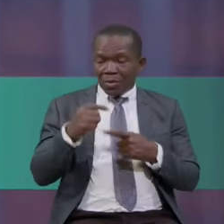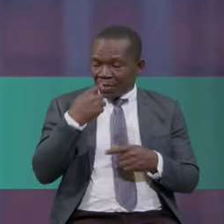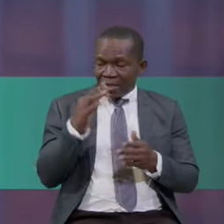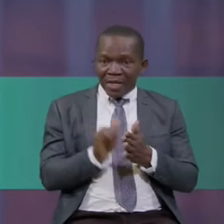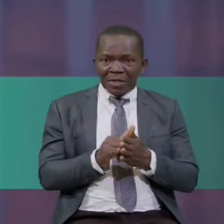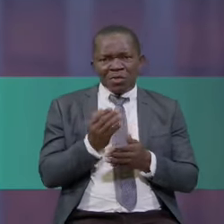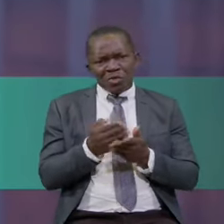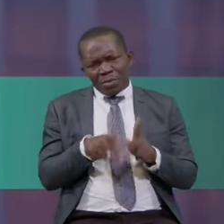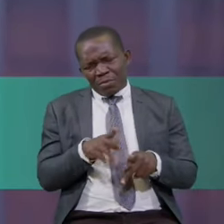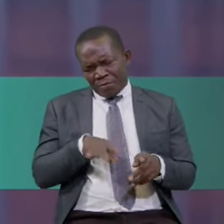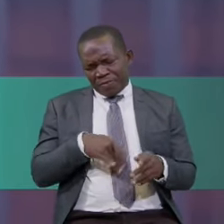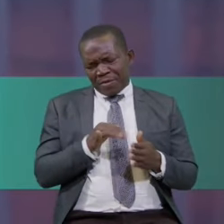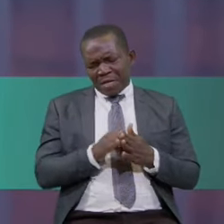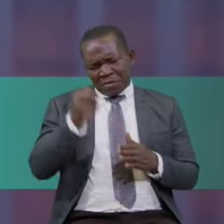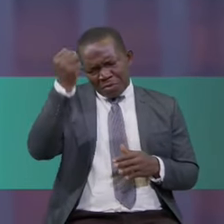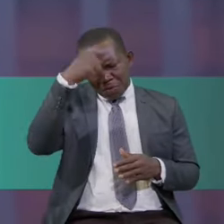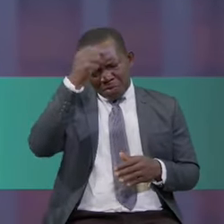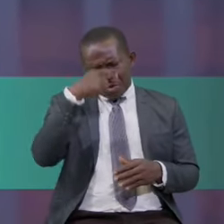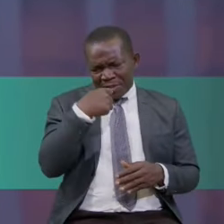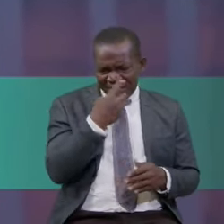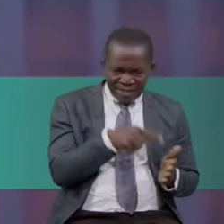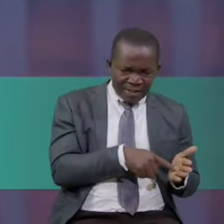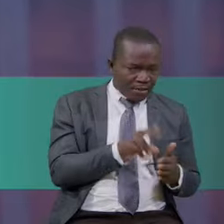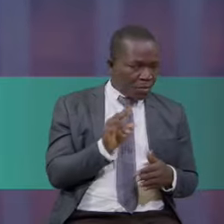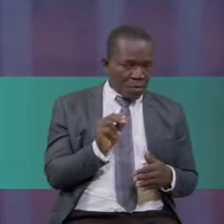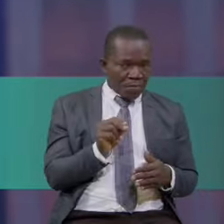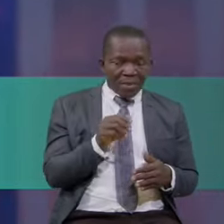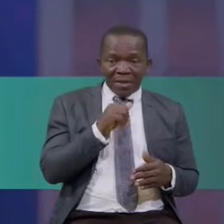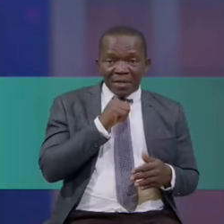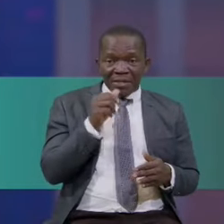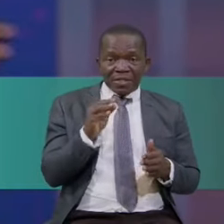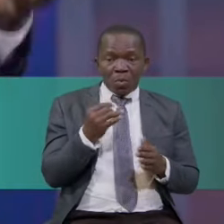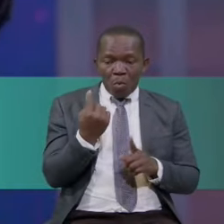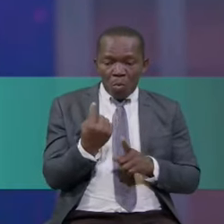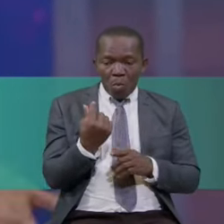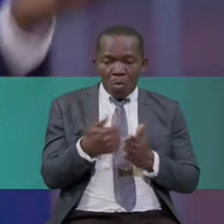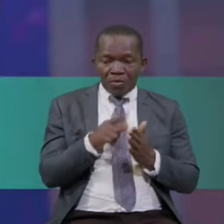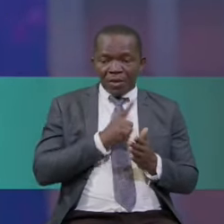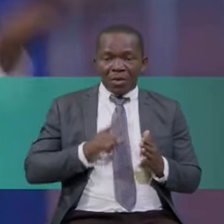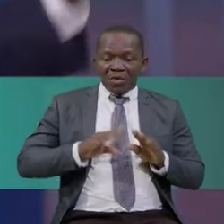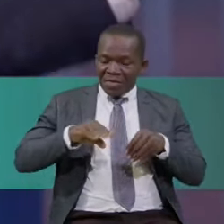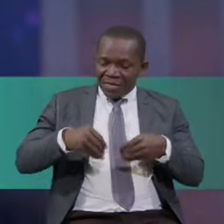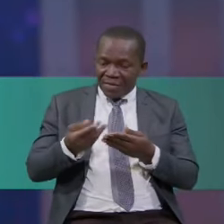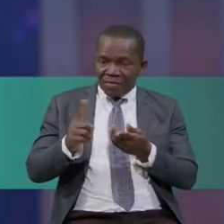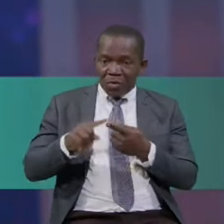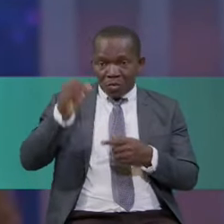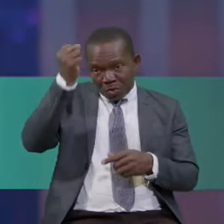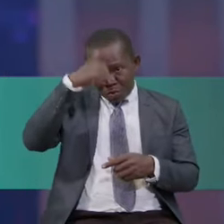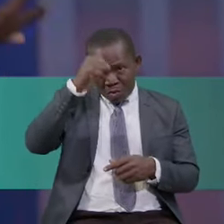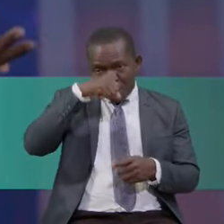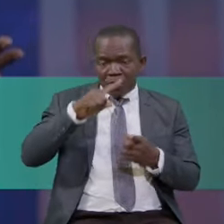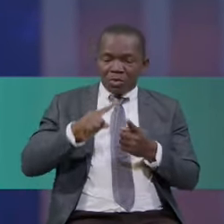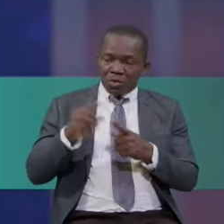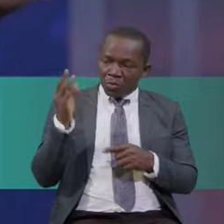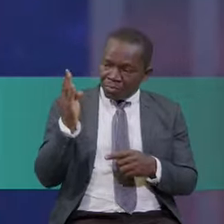mais c'est Dieu qui a donné la parole et la saillesse à Salomon c'est Dieu et nous bâtissons la foi